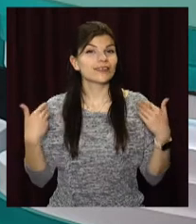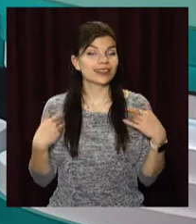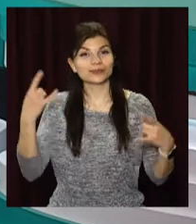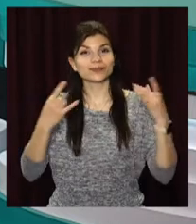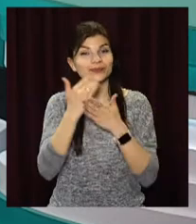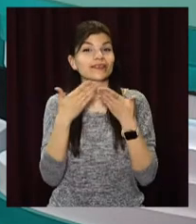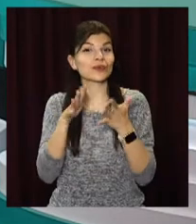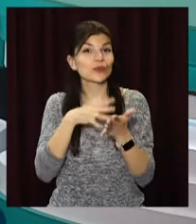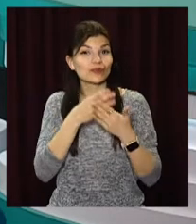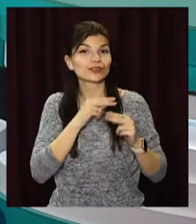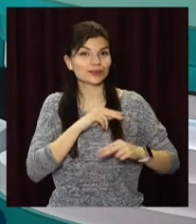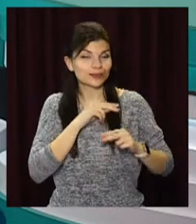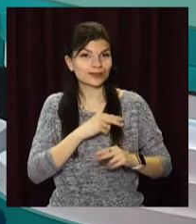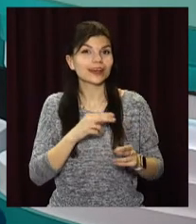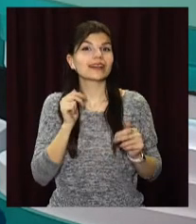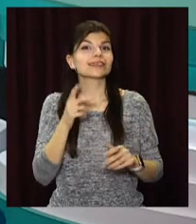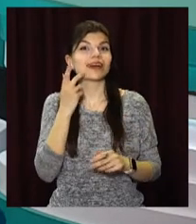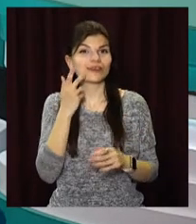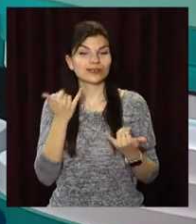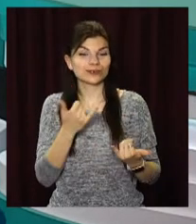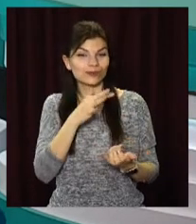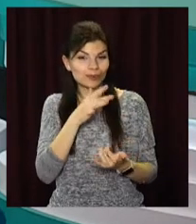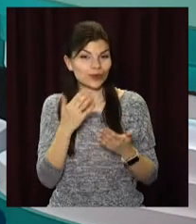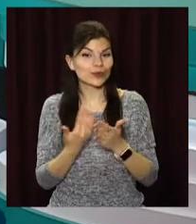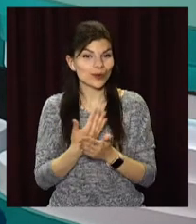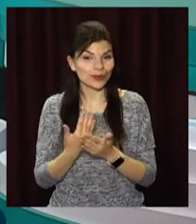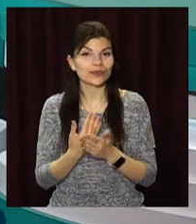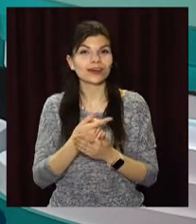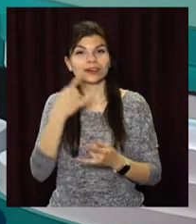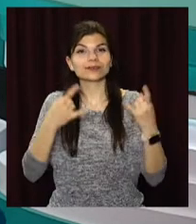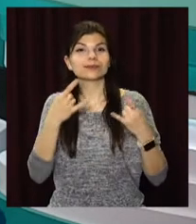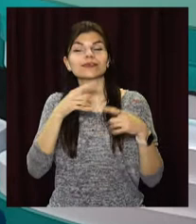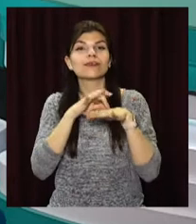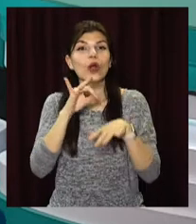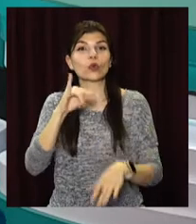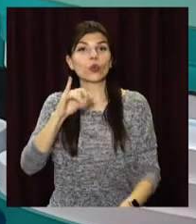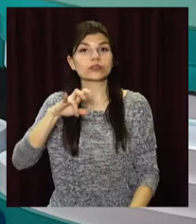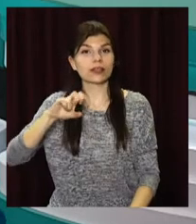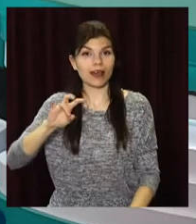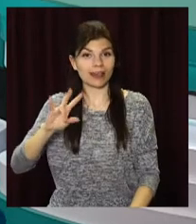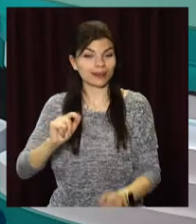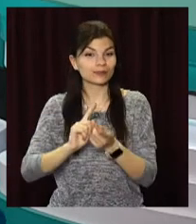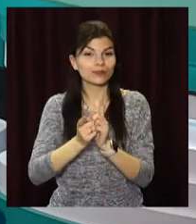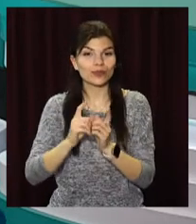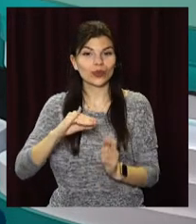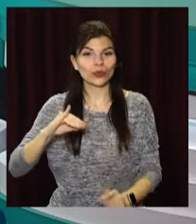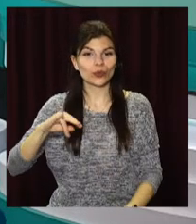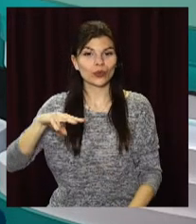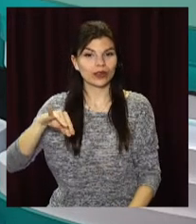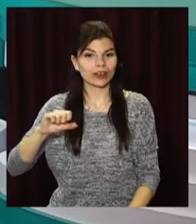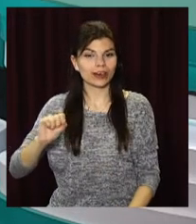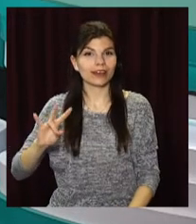Вітаю! Відкритий продовжує свою роботу. Як завжди, о цій порі новини у студії для вас працюють Руслана Козиряцька та сурдоперекладачка